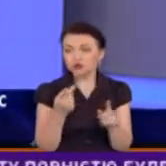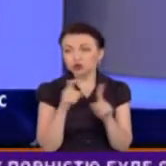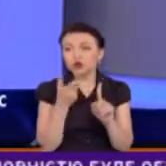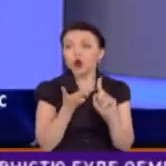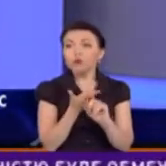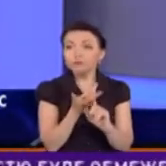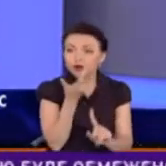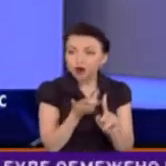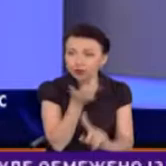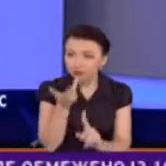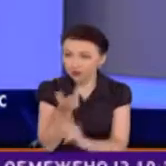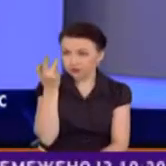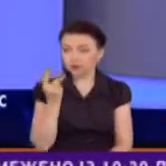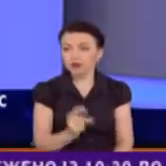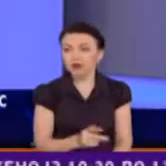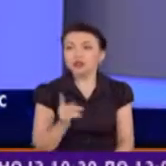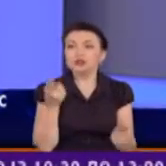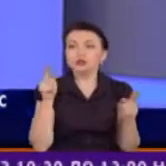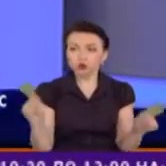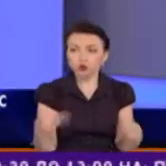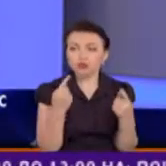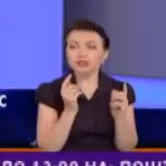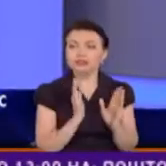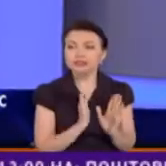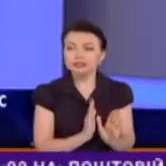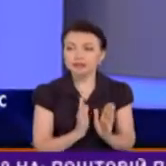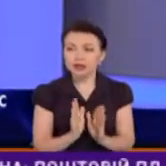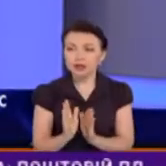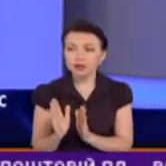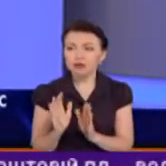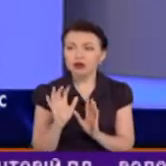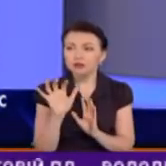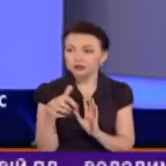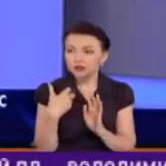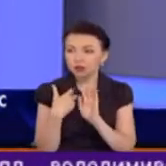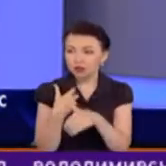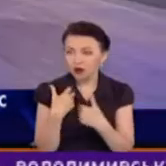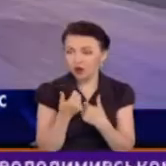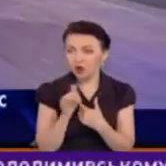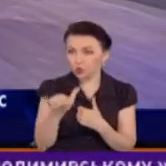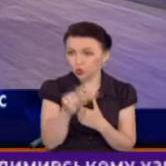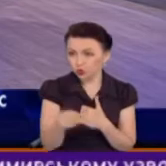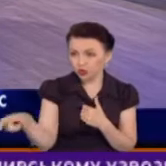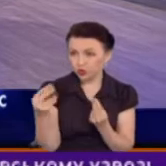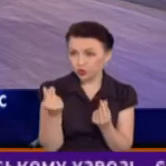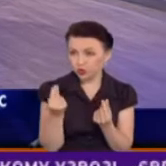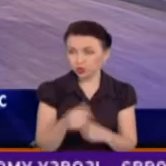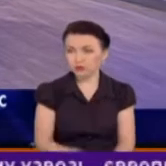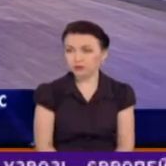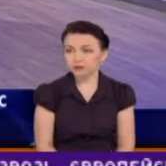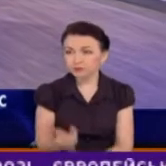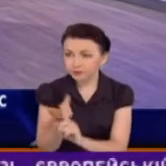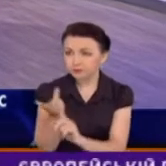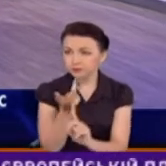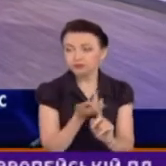тобто обібрати. Створюється система, яка забирає в кожного споживача гроші. Зайшов теж ДТЕК.